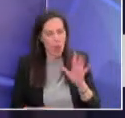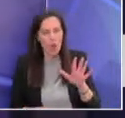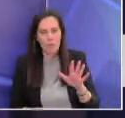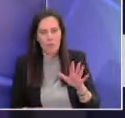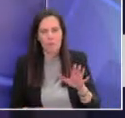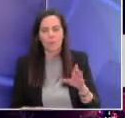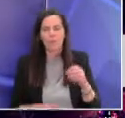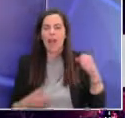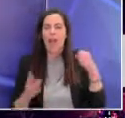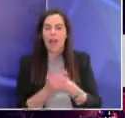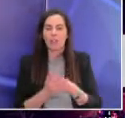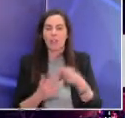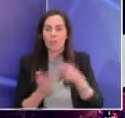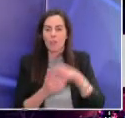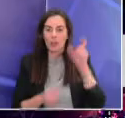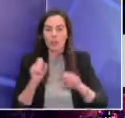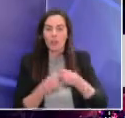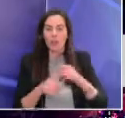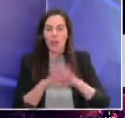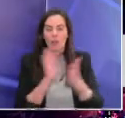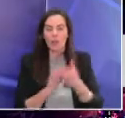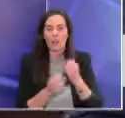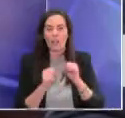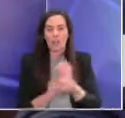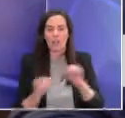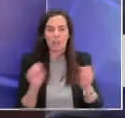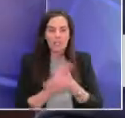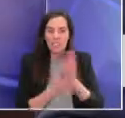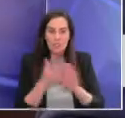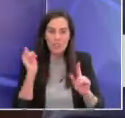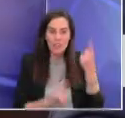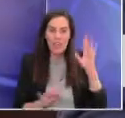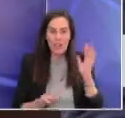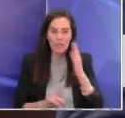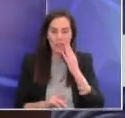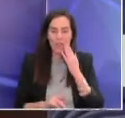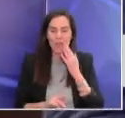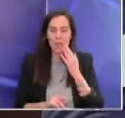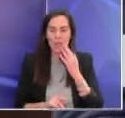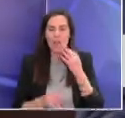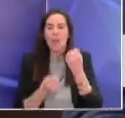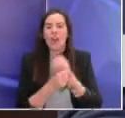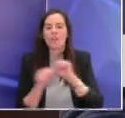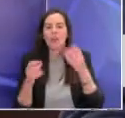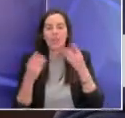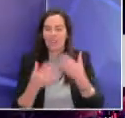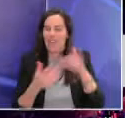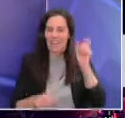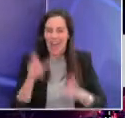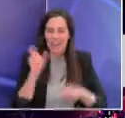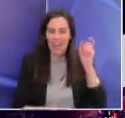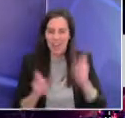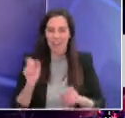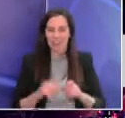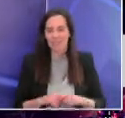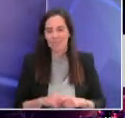עד שבאו האנשים וקלקלו את הכול. ועשו את הדמוקרטיה. זה מה שקורה, חבר'ה. דמוקרטיה היא טובה כשאין אנשים. פייק ניוז הוא אויב העם. תקשיב,